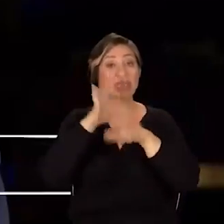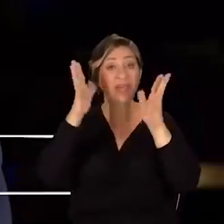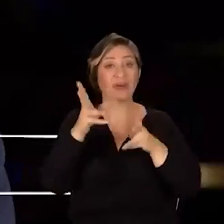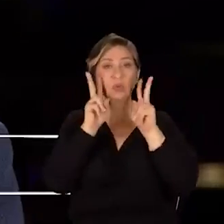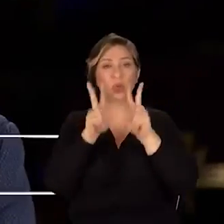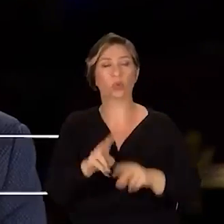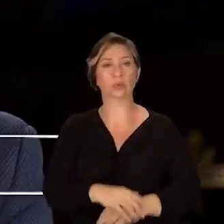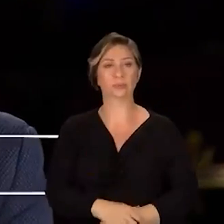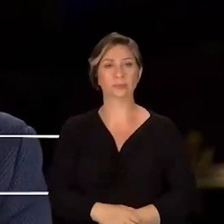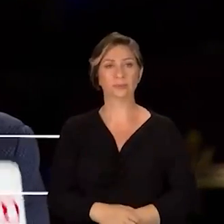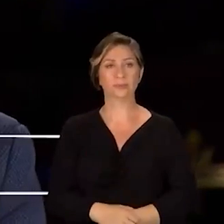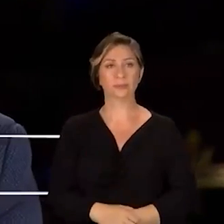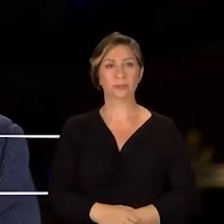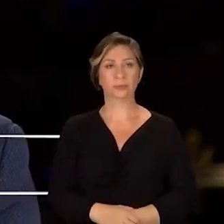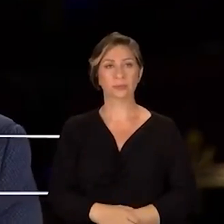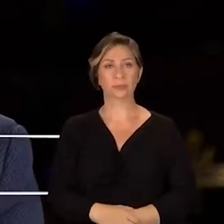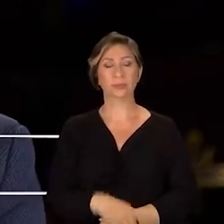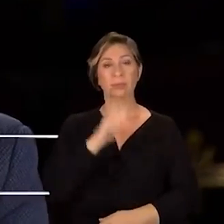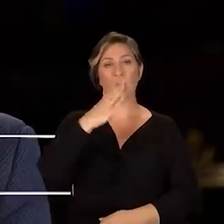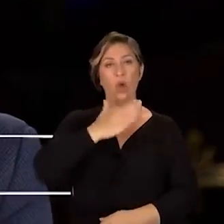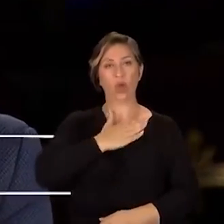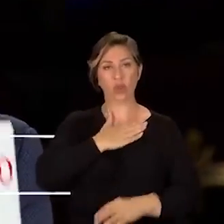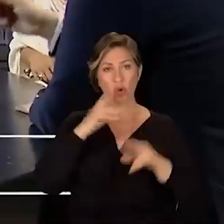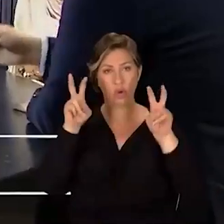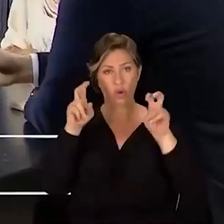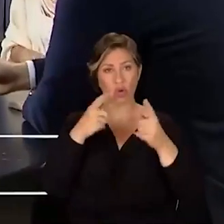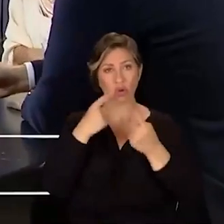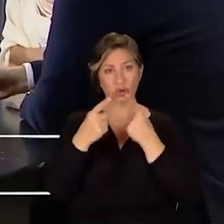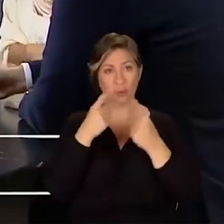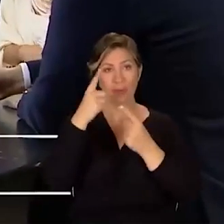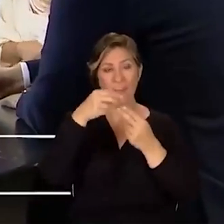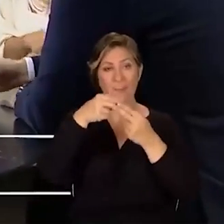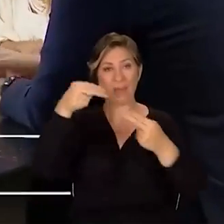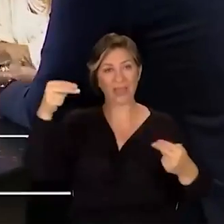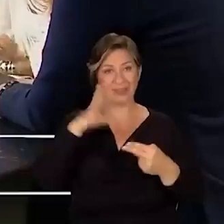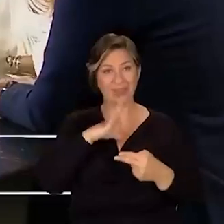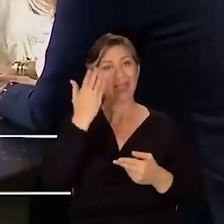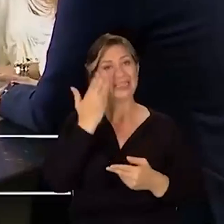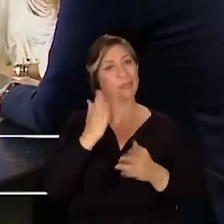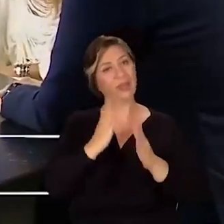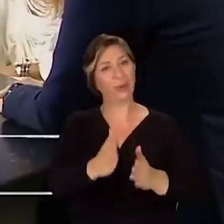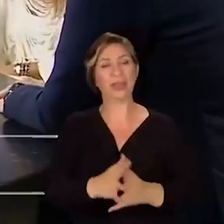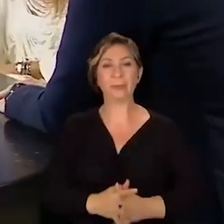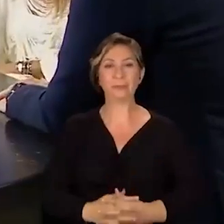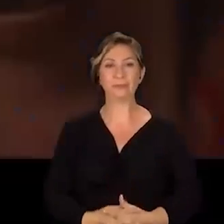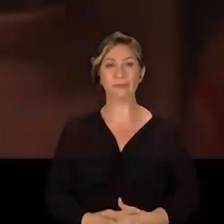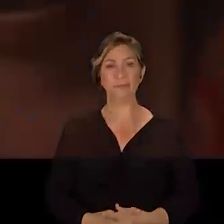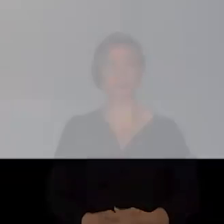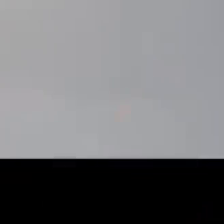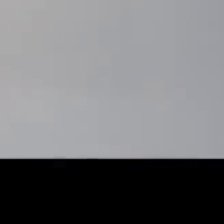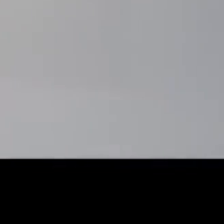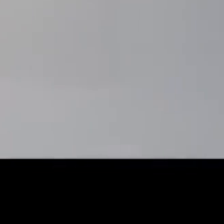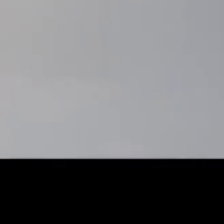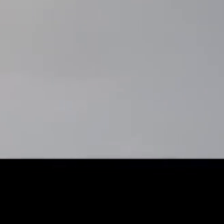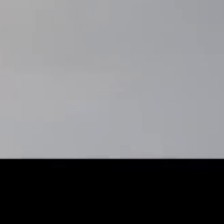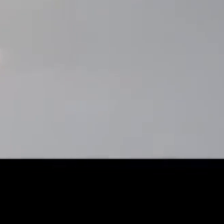Hı. Peki, bir ön konuyu konuştuk. Şimdi bir bandımız var, onu izleyelim ve devam edelim. İnsan